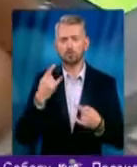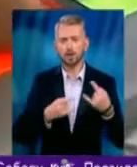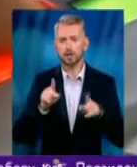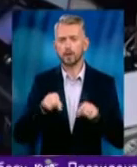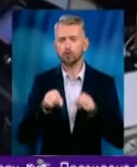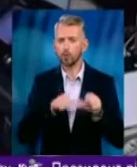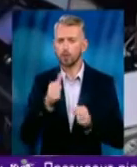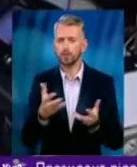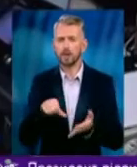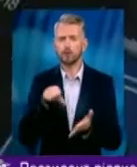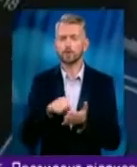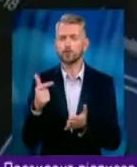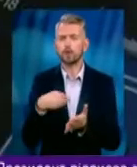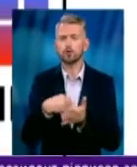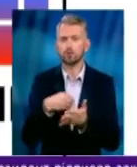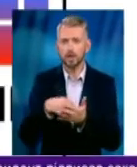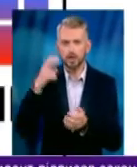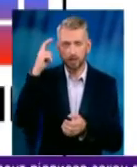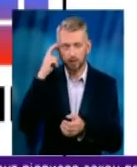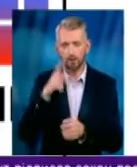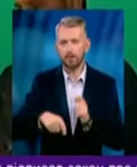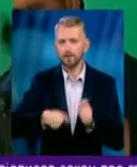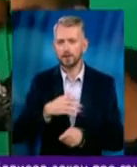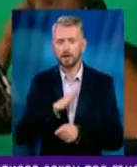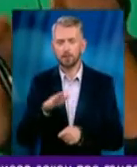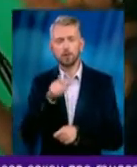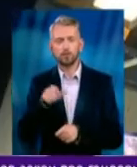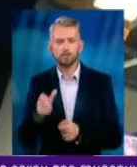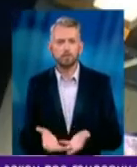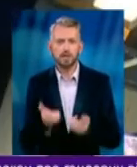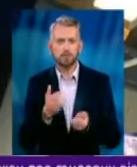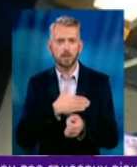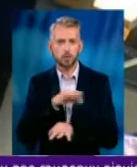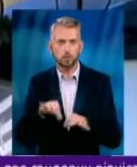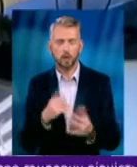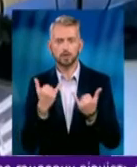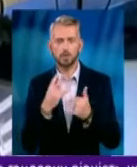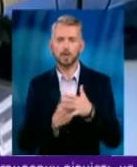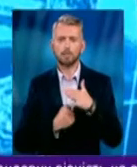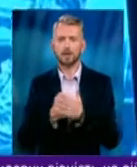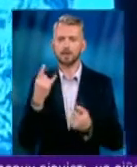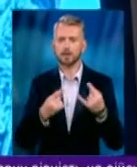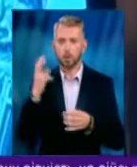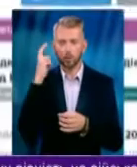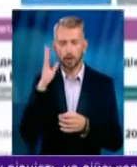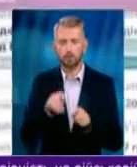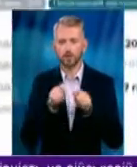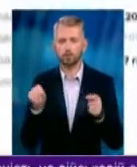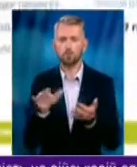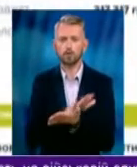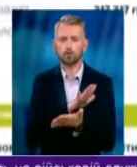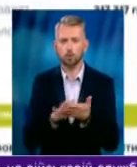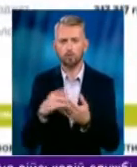цьогоріч взяв участь у громадському бюджеті Києва. І не дарма. Містяни підтримали наш проект і тепер на базі телеканалу «Київ» відкрить